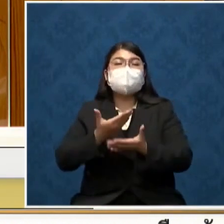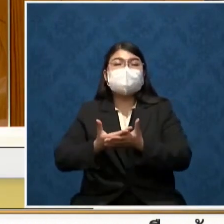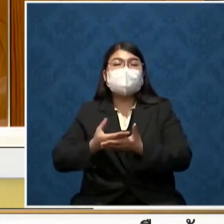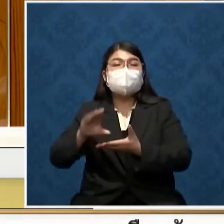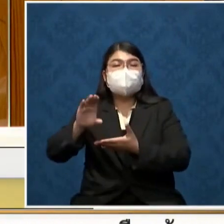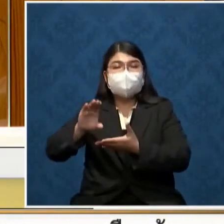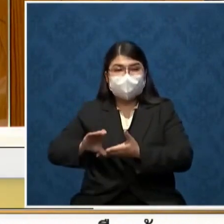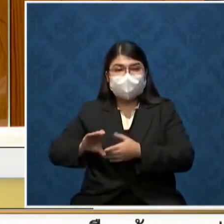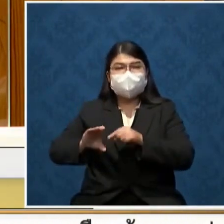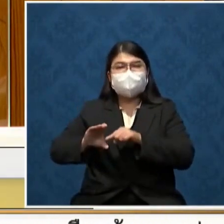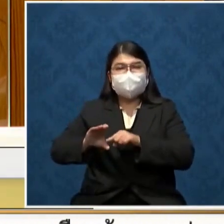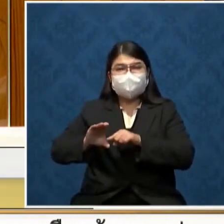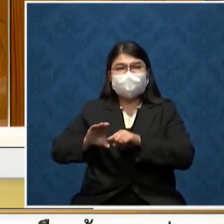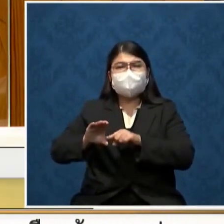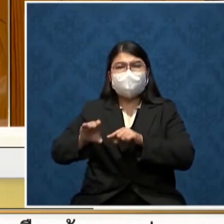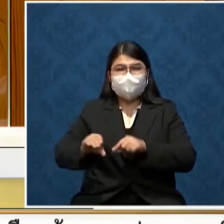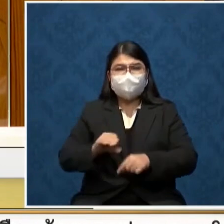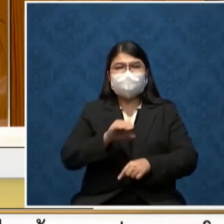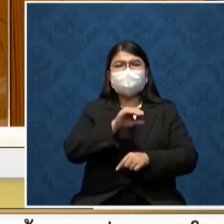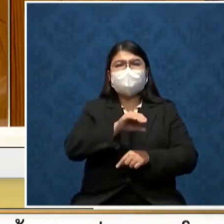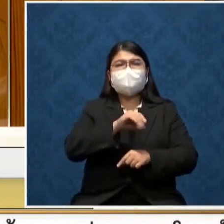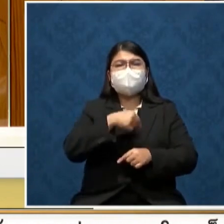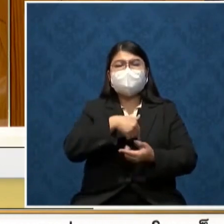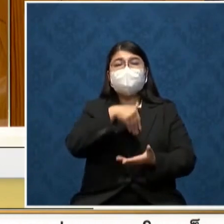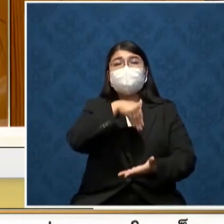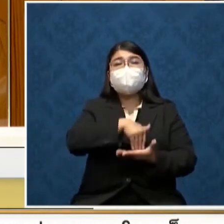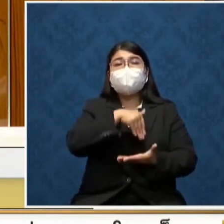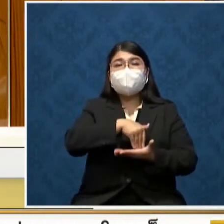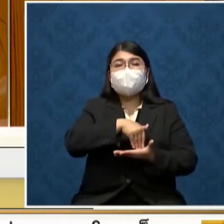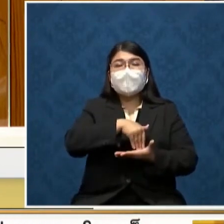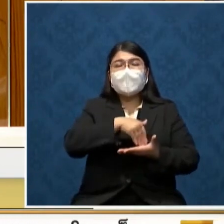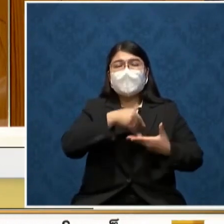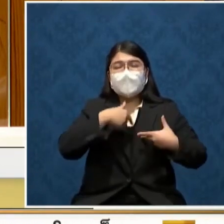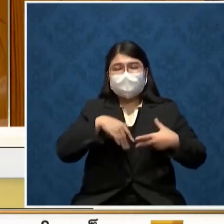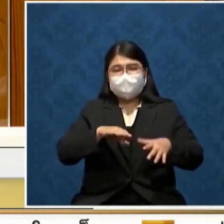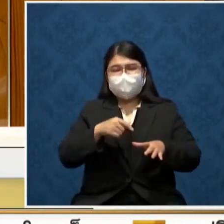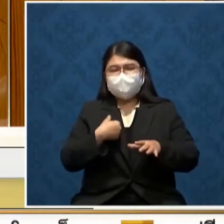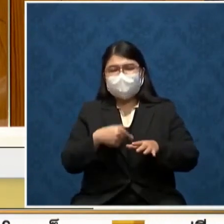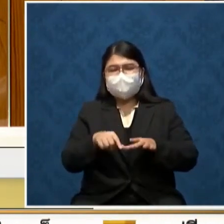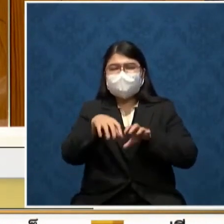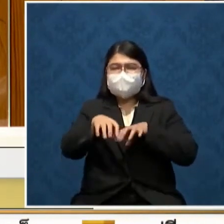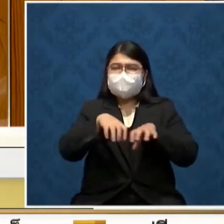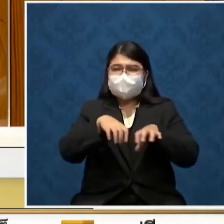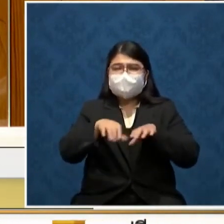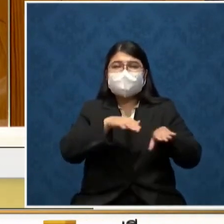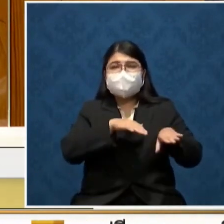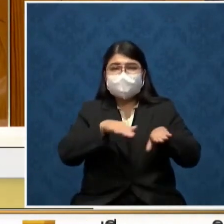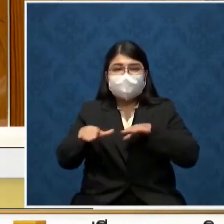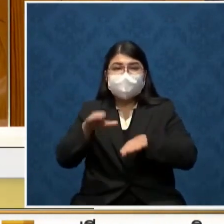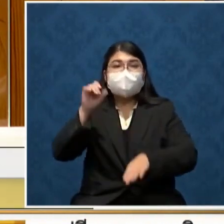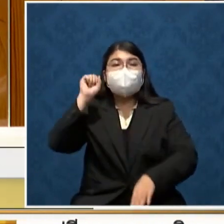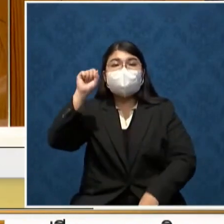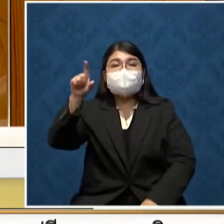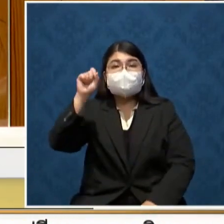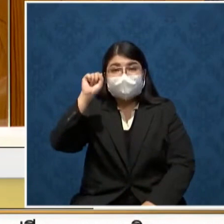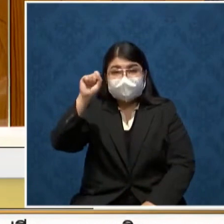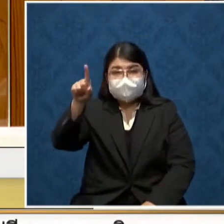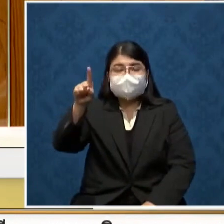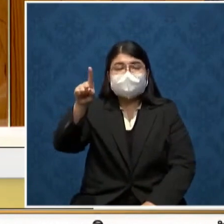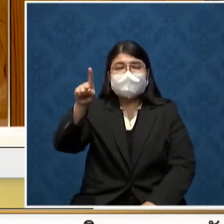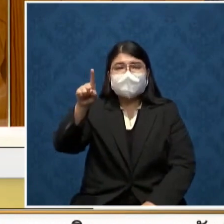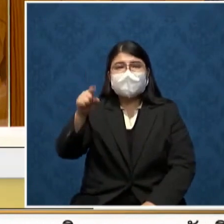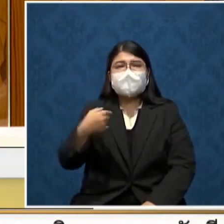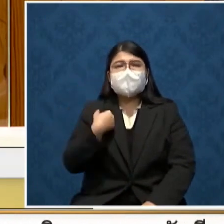ไปกองไว้ที่งบกลางนะครับเพื่อจะได้เตรียมไว้สำหรับใช้ในกรณีฉุกเฉินในกรณีที่จะ